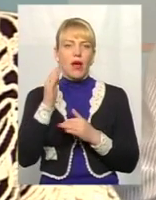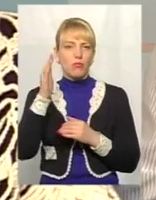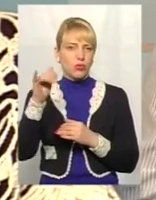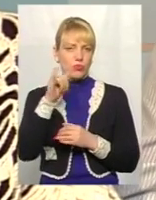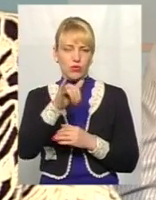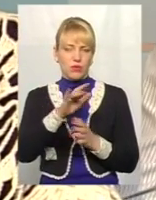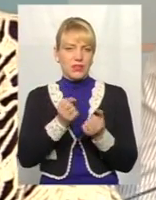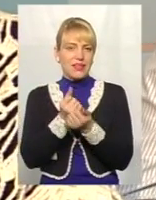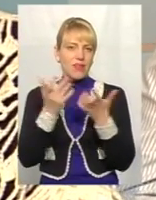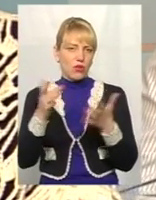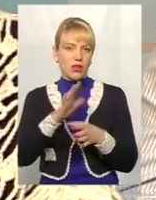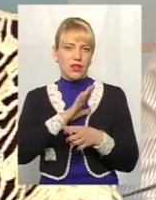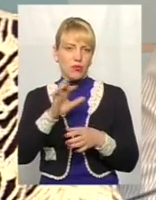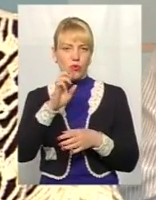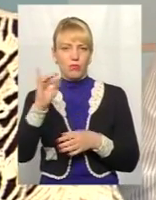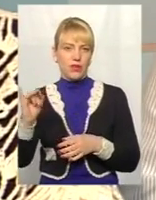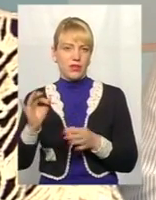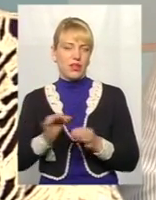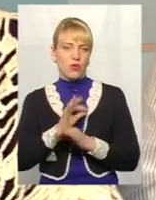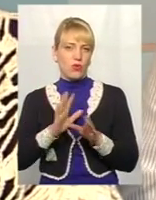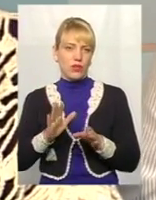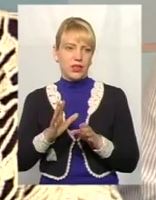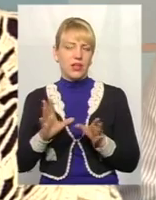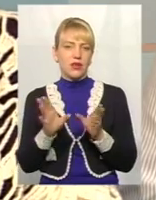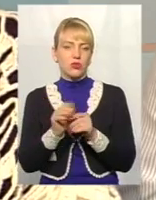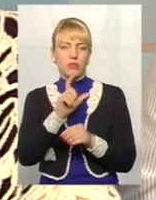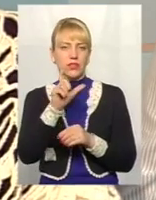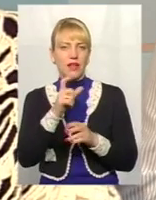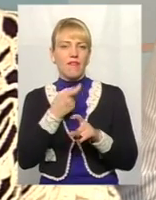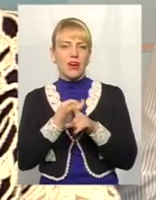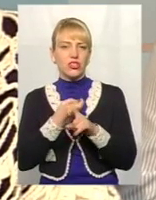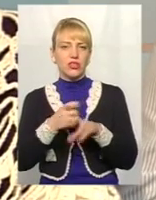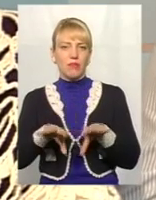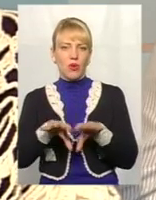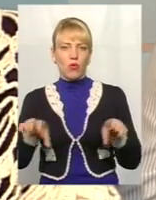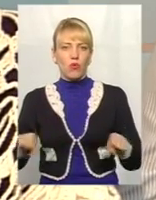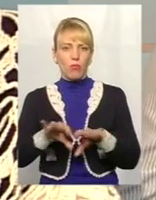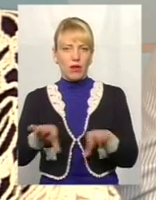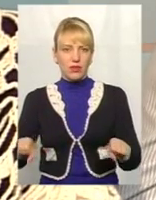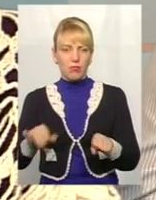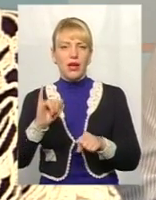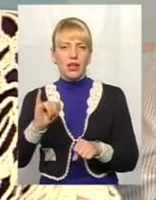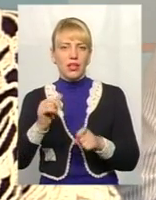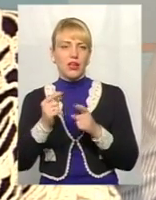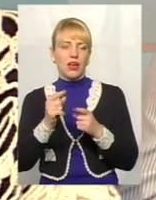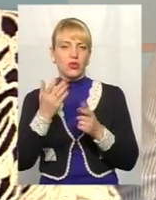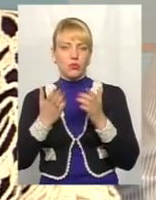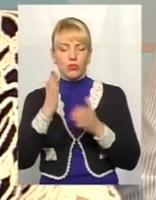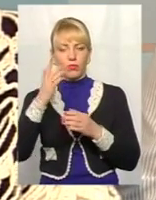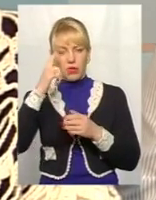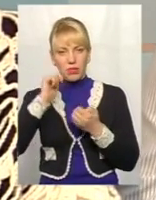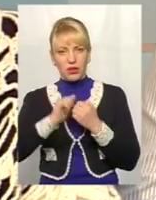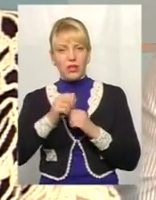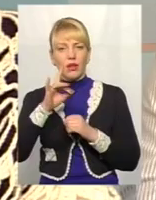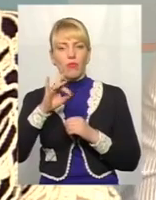світлого майбутнього з фашистськими окупантами. Таким чином, якщо дійсно ми будемо пам'ятати про толерантність,